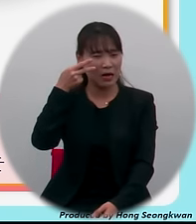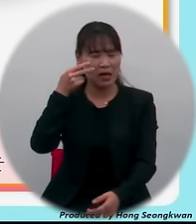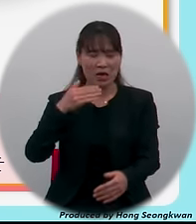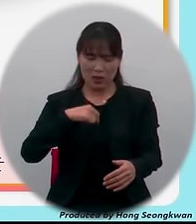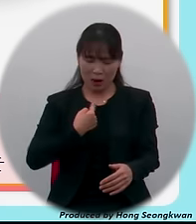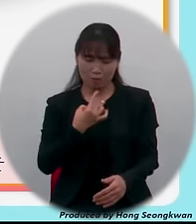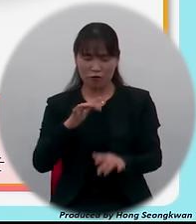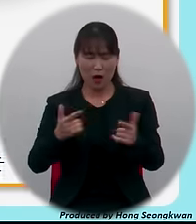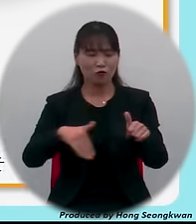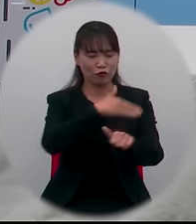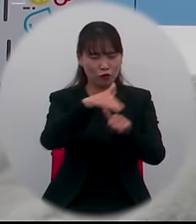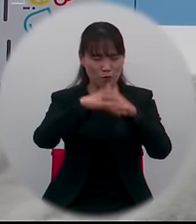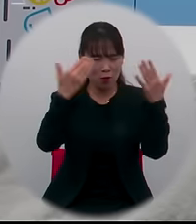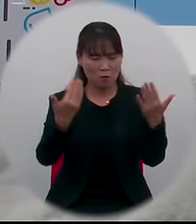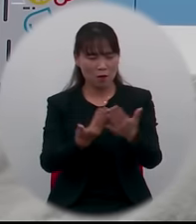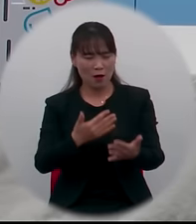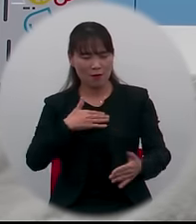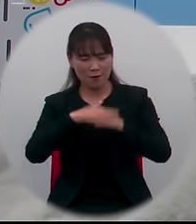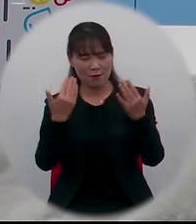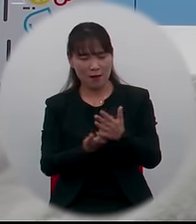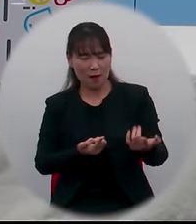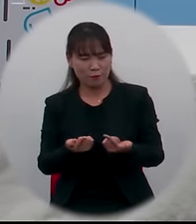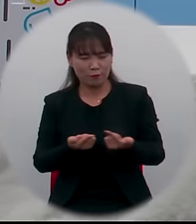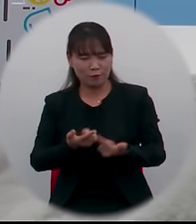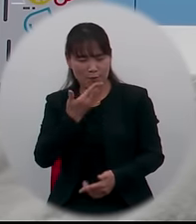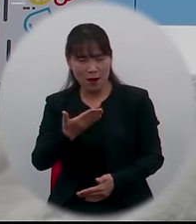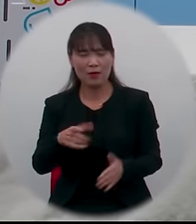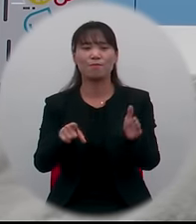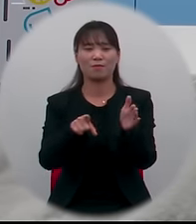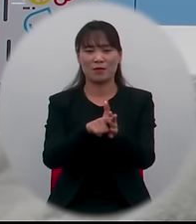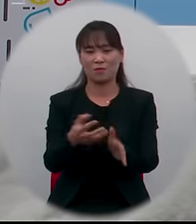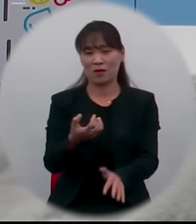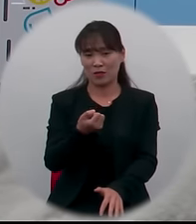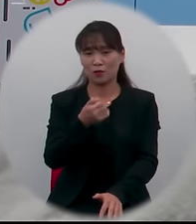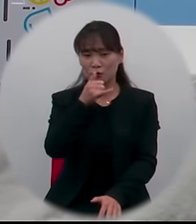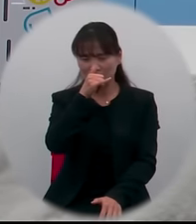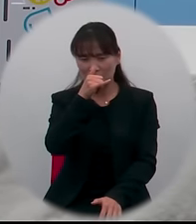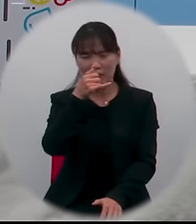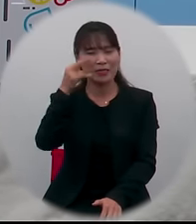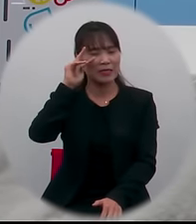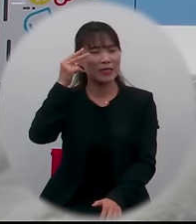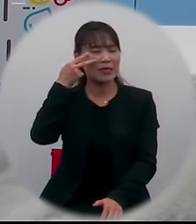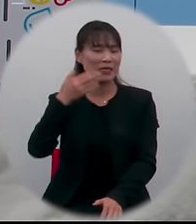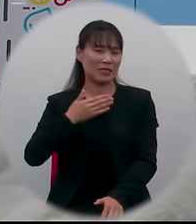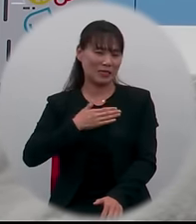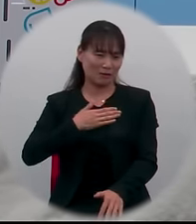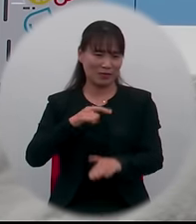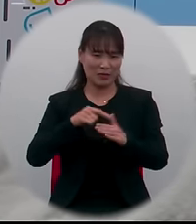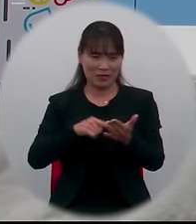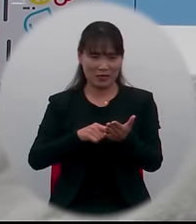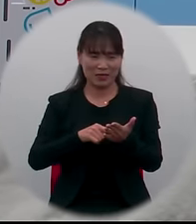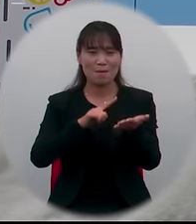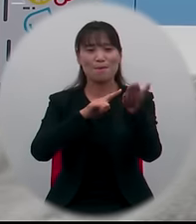통제하고 있다고 여기는 믿음이 가져다 주는 착각의 심리를 말하는 용어인데 화면에서처럼 내가